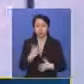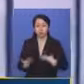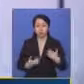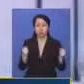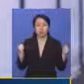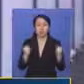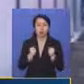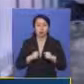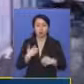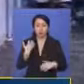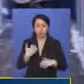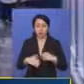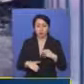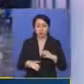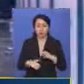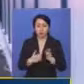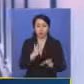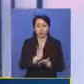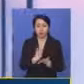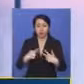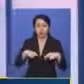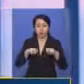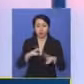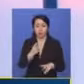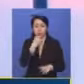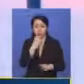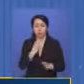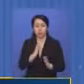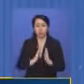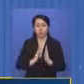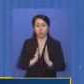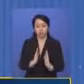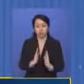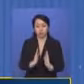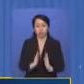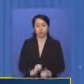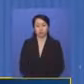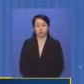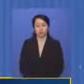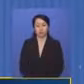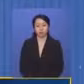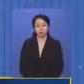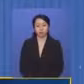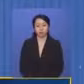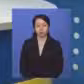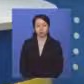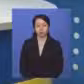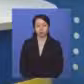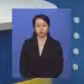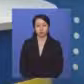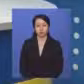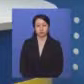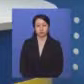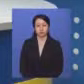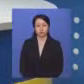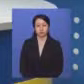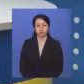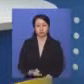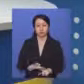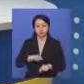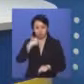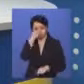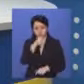в раздевалку, между ней и кортом установили специальный теплый переход. Илья Кудряков, Анатолий Белонок, служба новостей. В